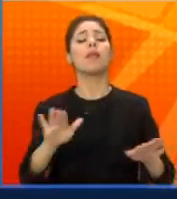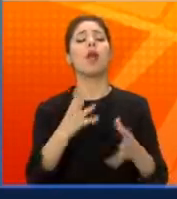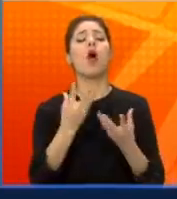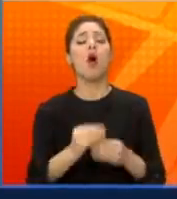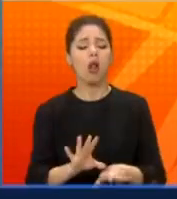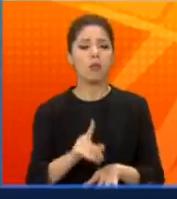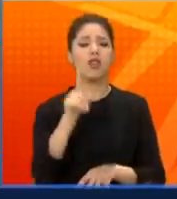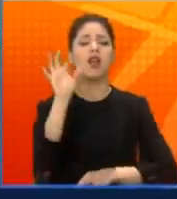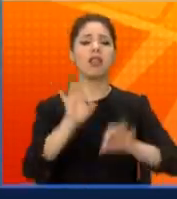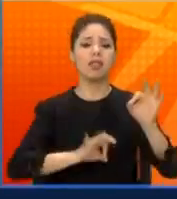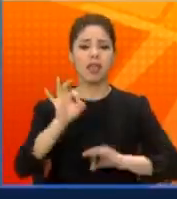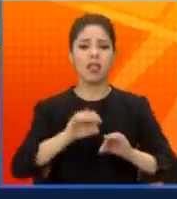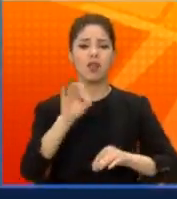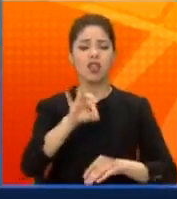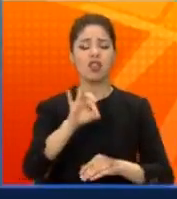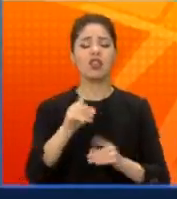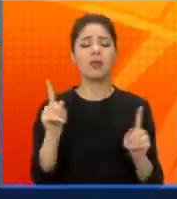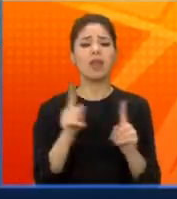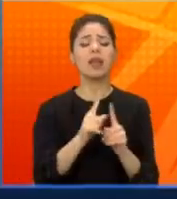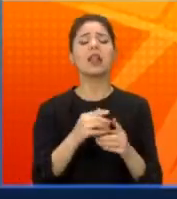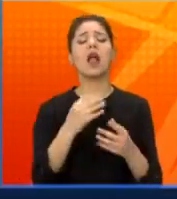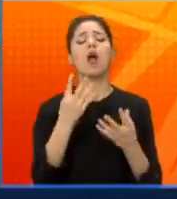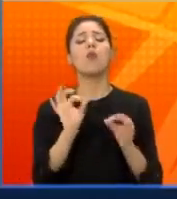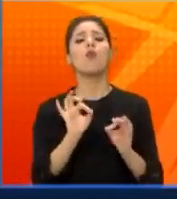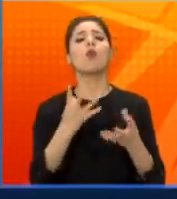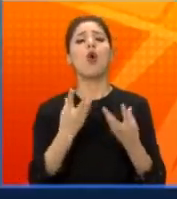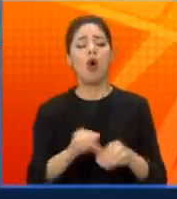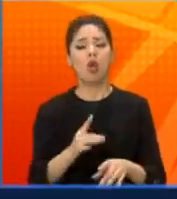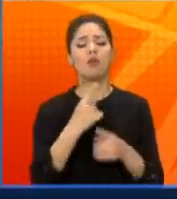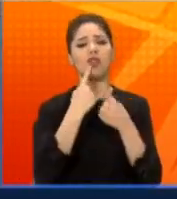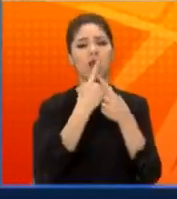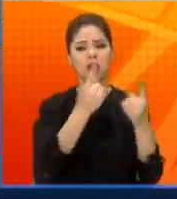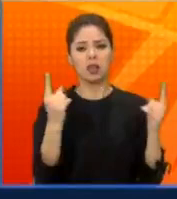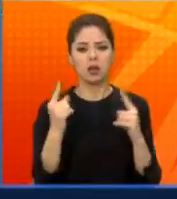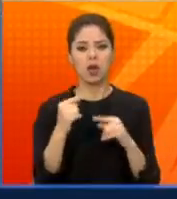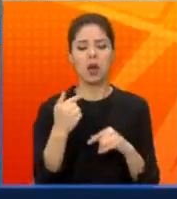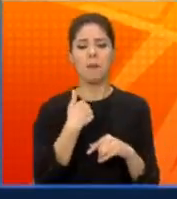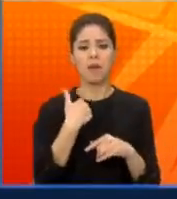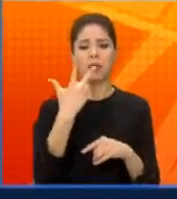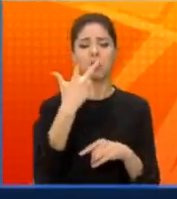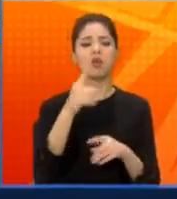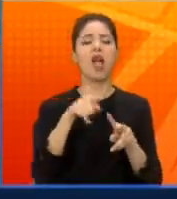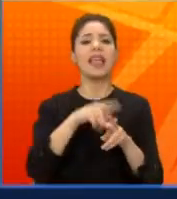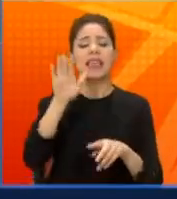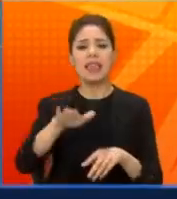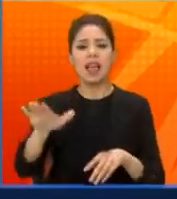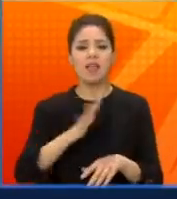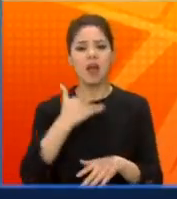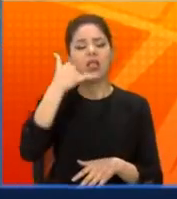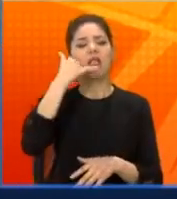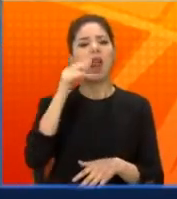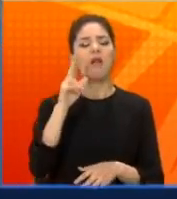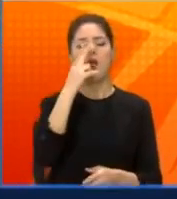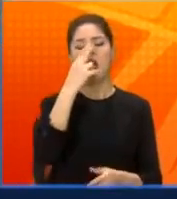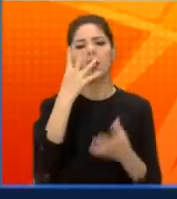olduğunu, tedavisinin de şu anda kısa vadede mümkün olmayacak olduğunu ifade ediyorlar. Benim de 3 tane yeğenim var. Telefonlara çok alışmışlar,